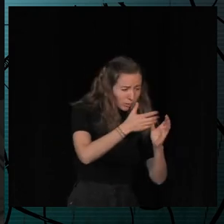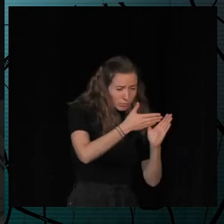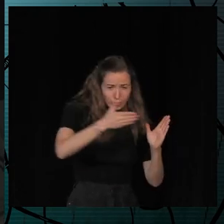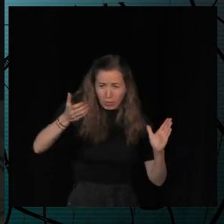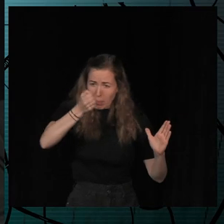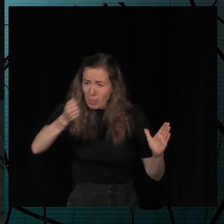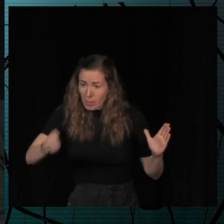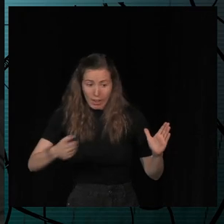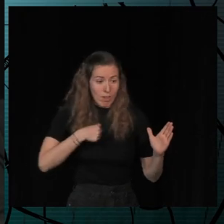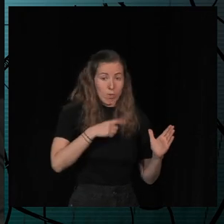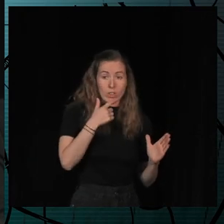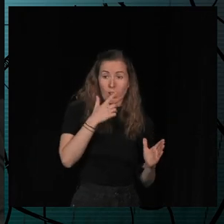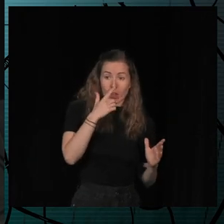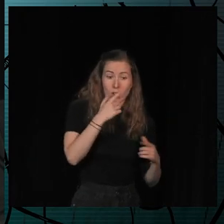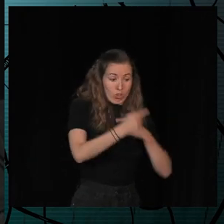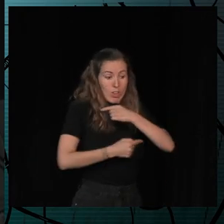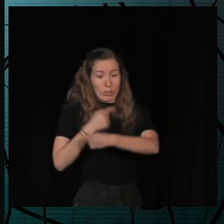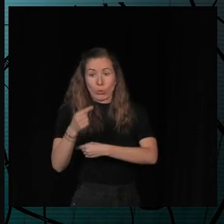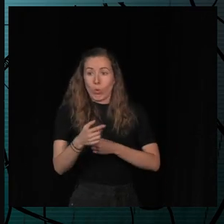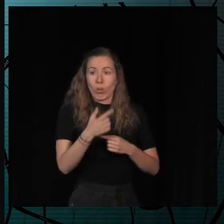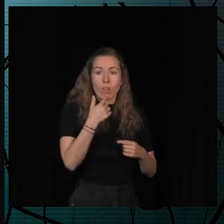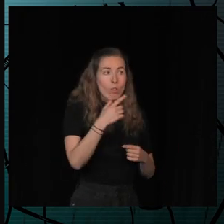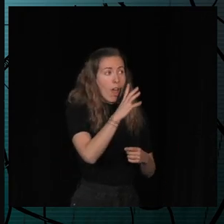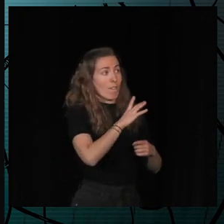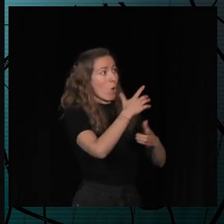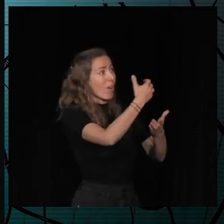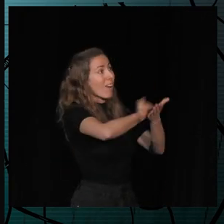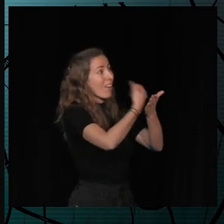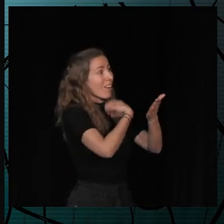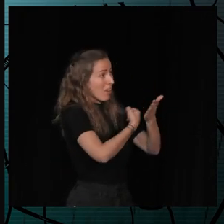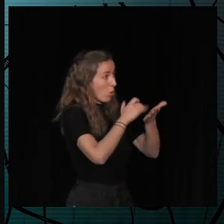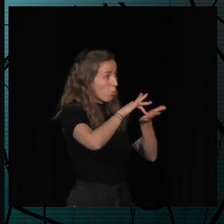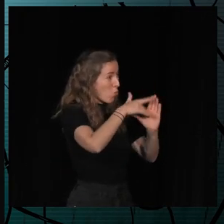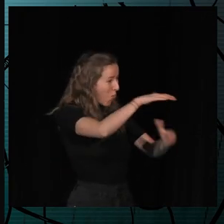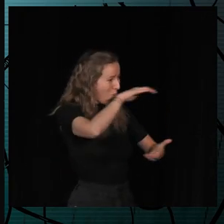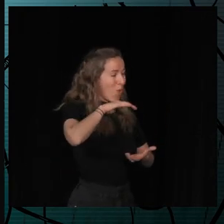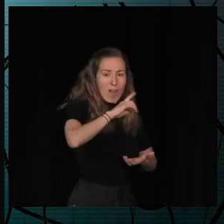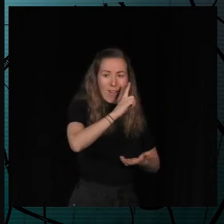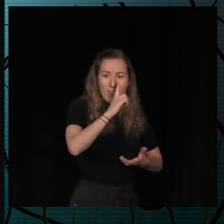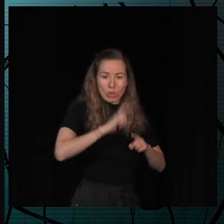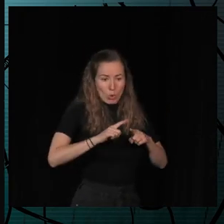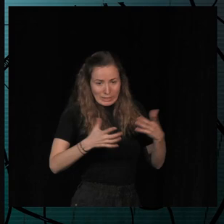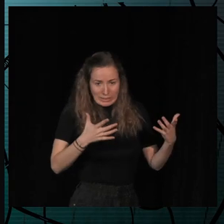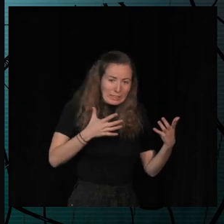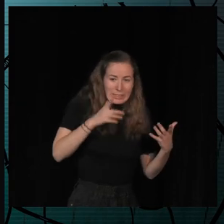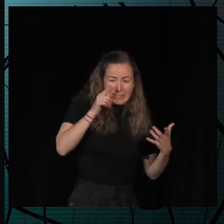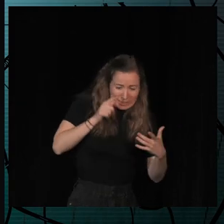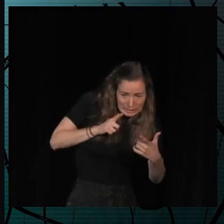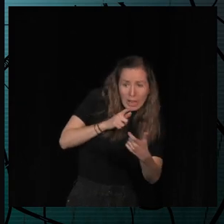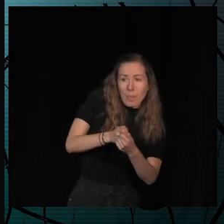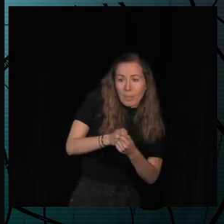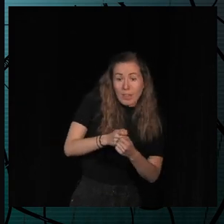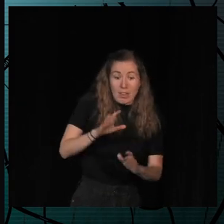où on a peut-être moins la génération N-1 qui peut nous aider dans cette découverte et une des